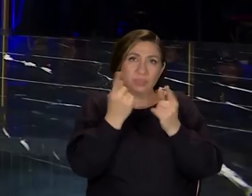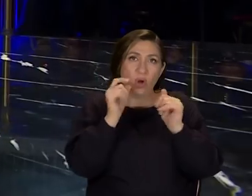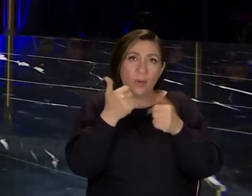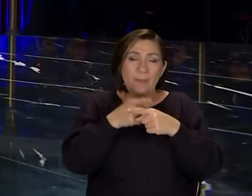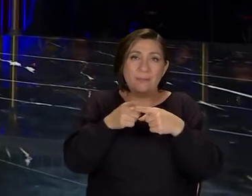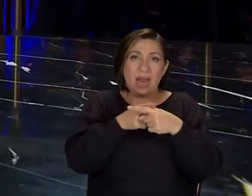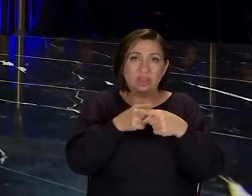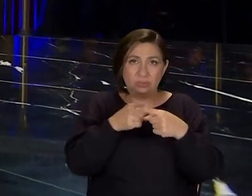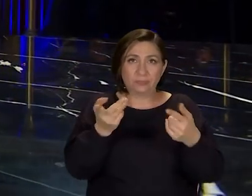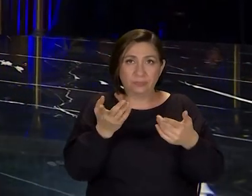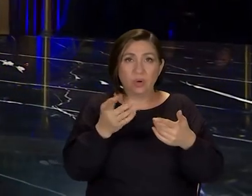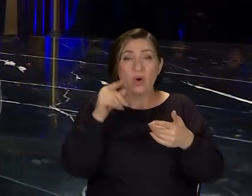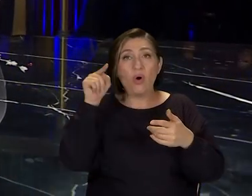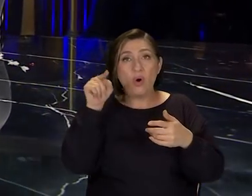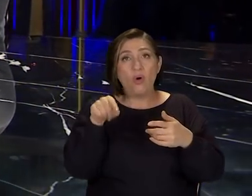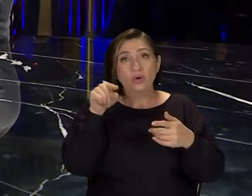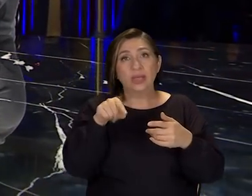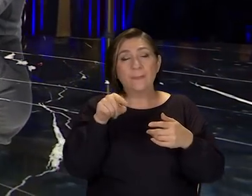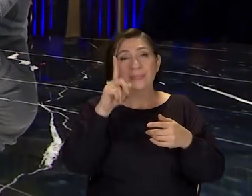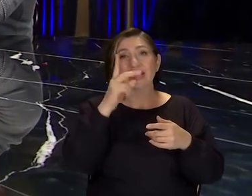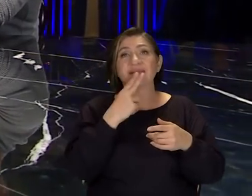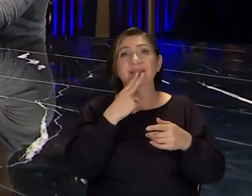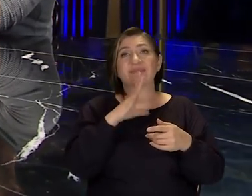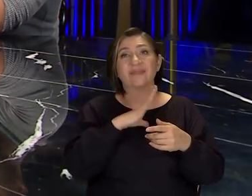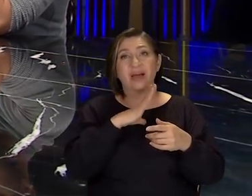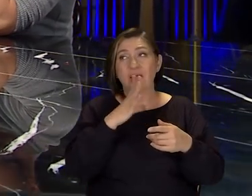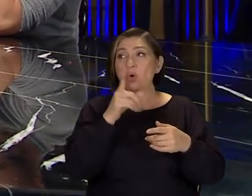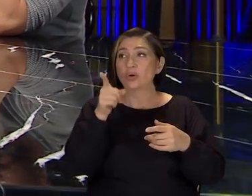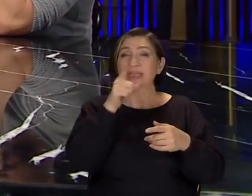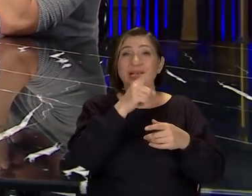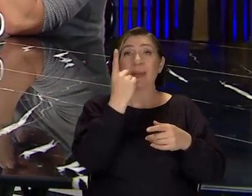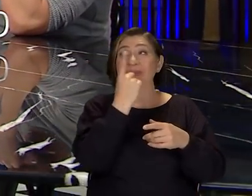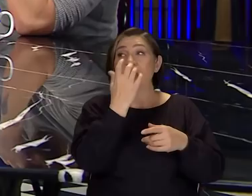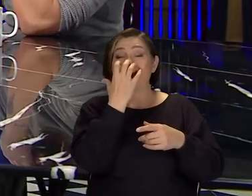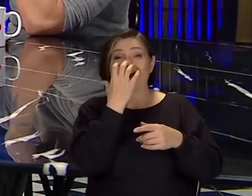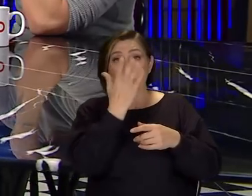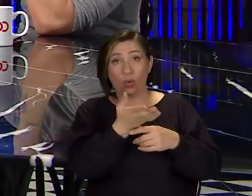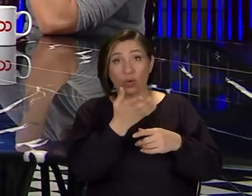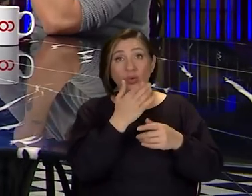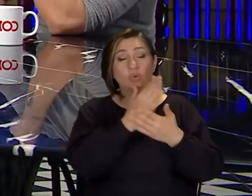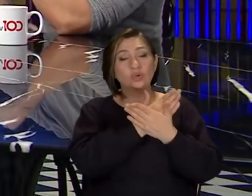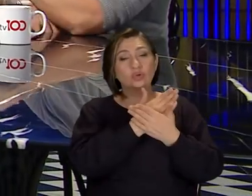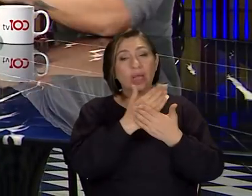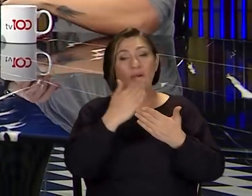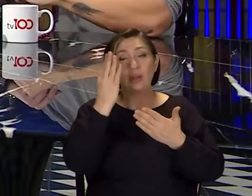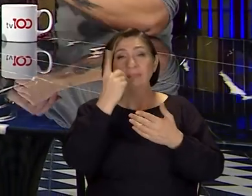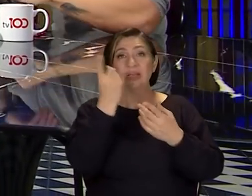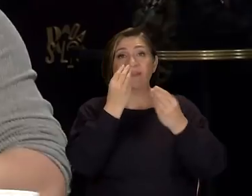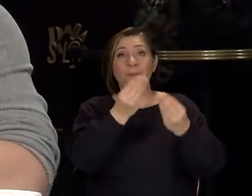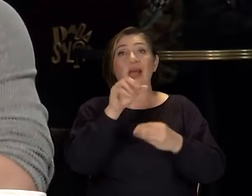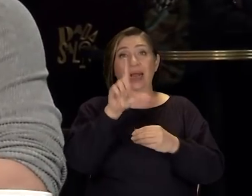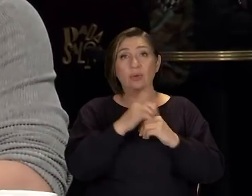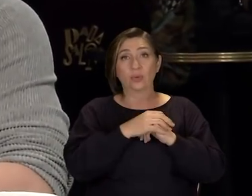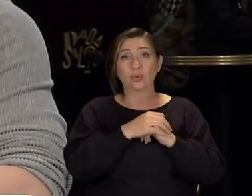Doğru. Bir durum, evet. Ve orada bir kadın var artık. O da senden bir şeyler bekliyor. Evet. Düzenli olarak vermen gereken bir şeyler, evet,